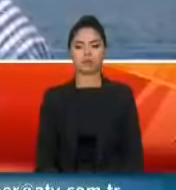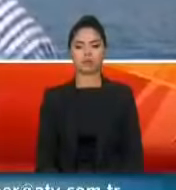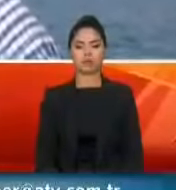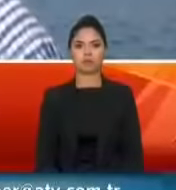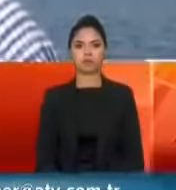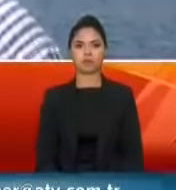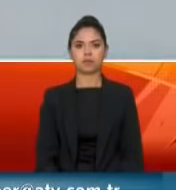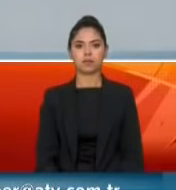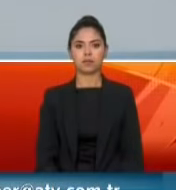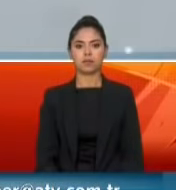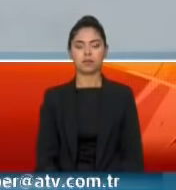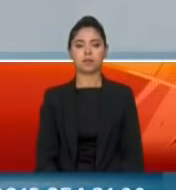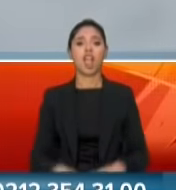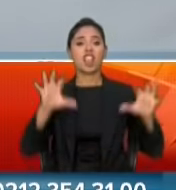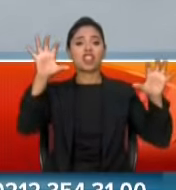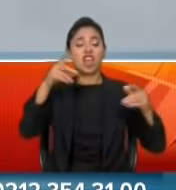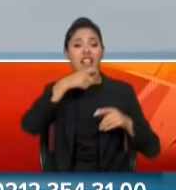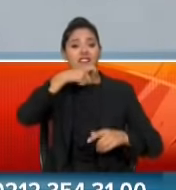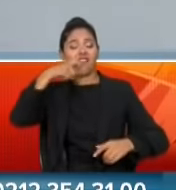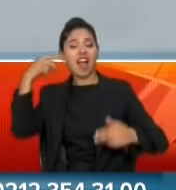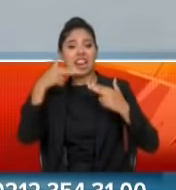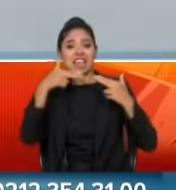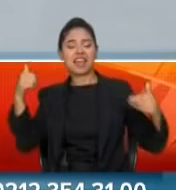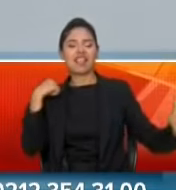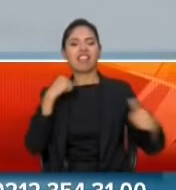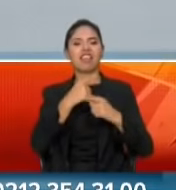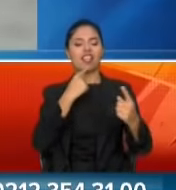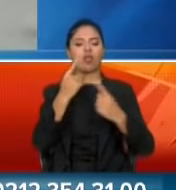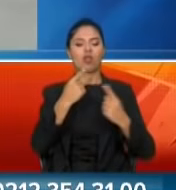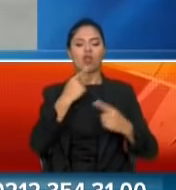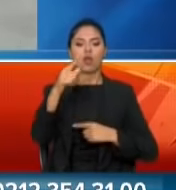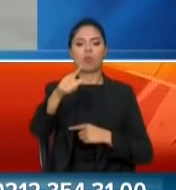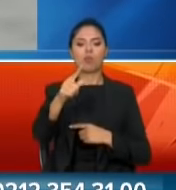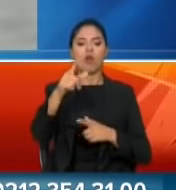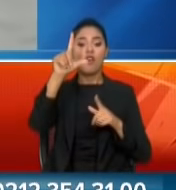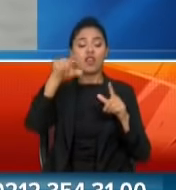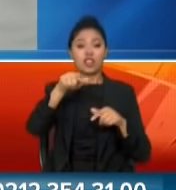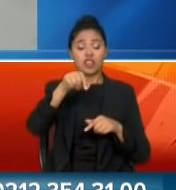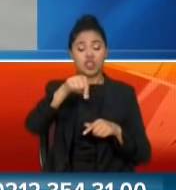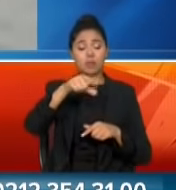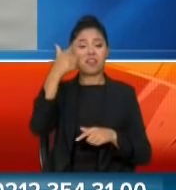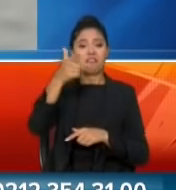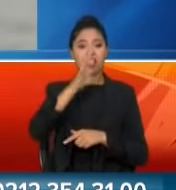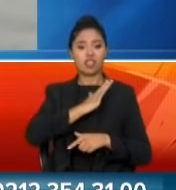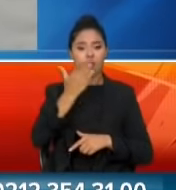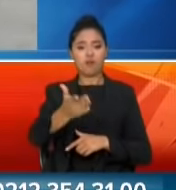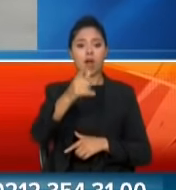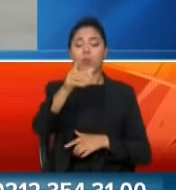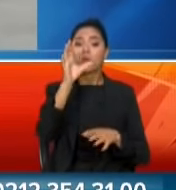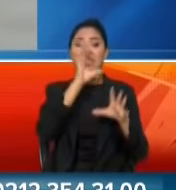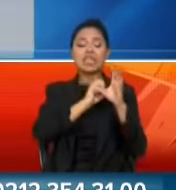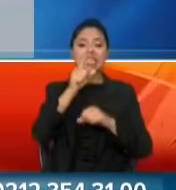yani algılayabiliriz yani. Canavar efsanesi yine gündemde. Üstelik bu kez görüntü de var. Göldeki gizemli cisim